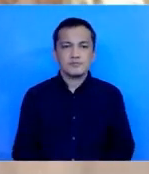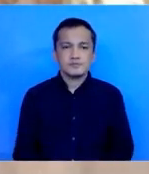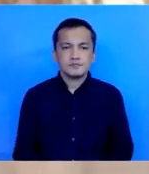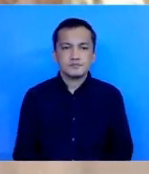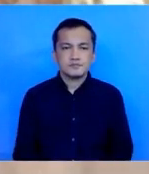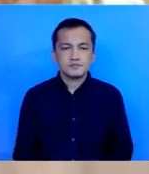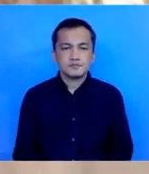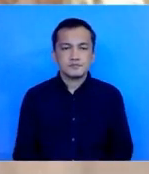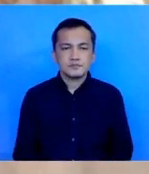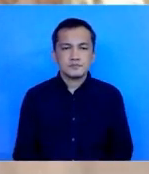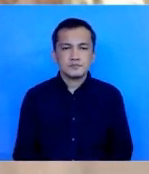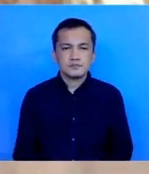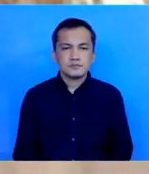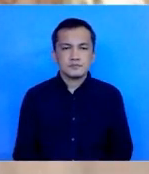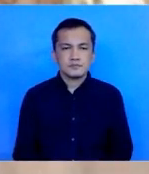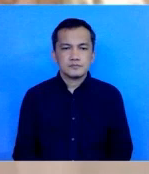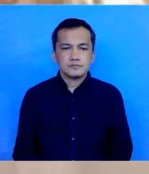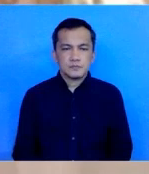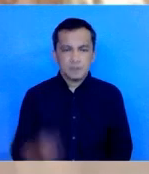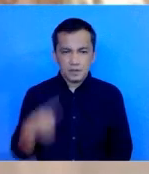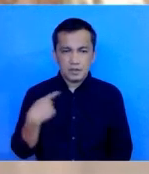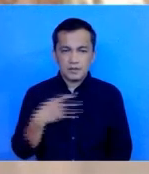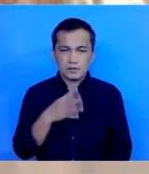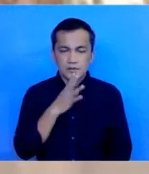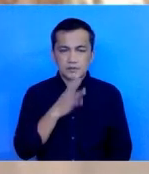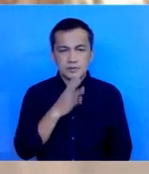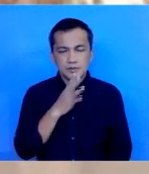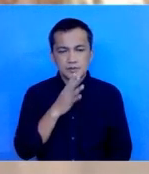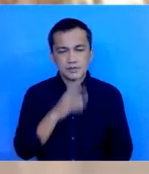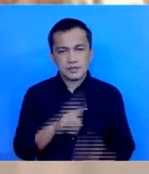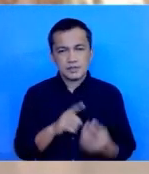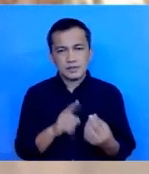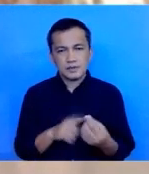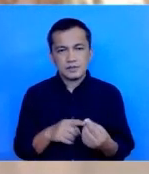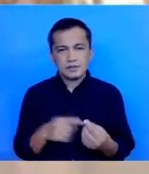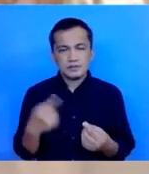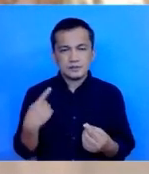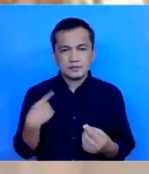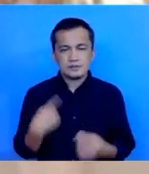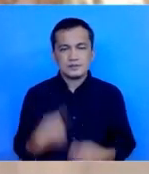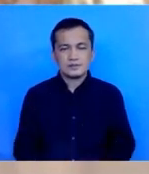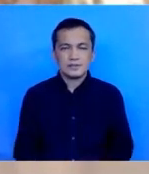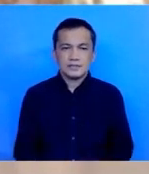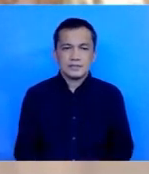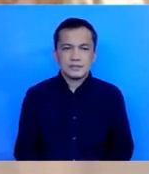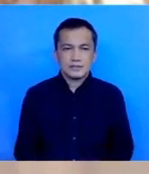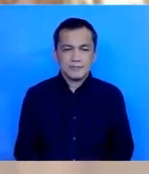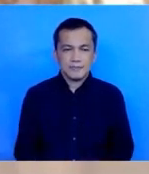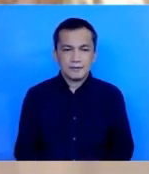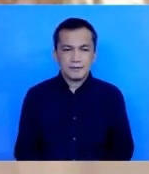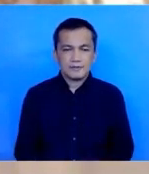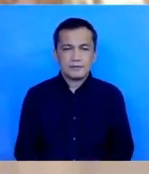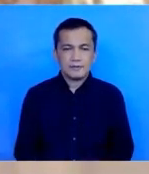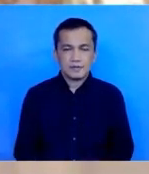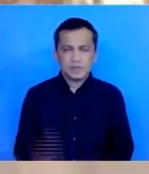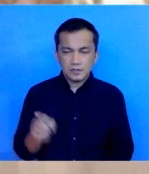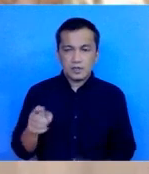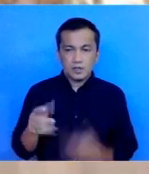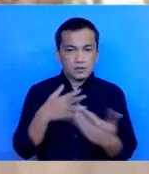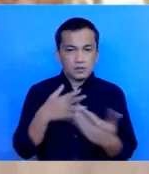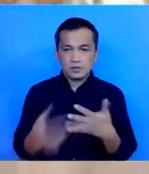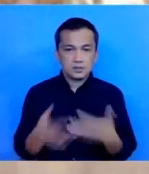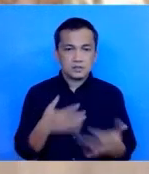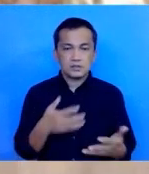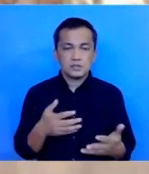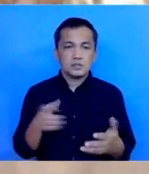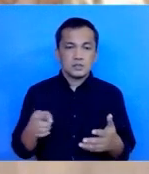ng publiko na magdesisyon kung magpapaturok. Personally, I would not recommend that the government buy it. However, dahil ang